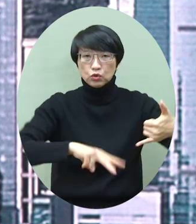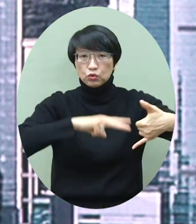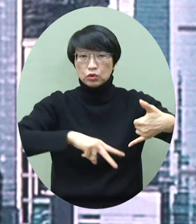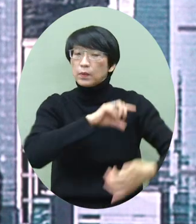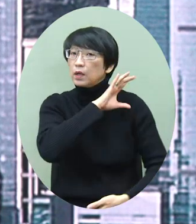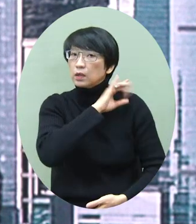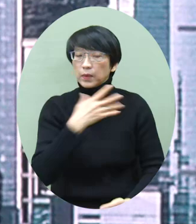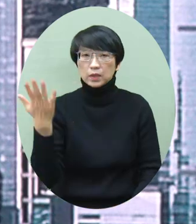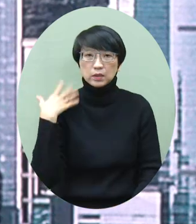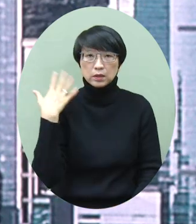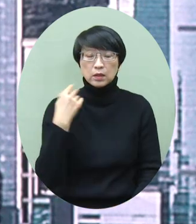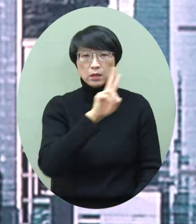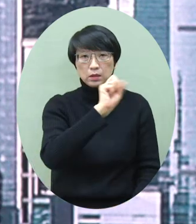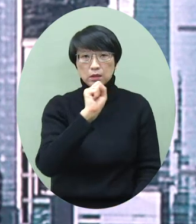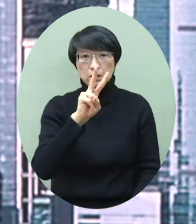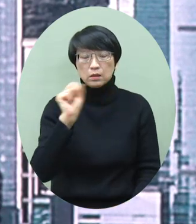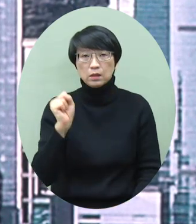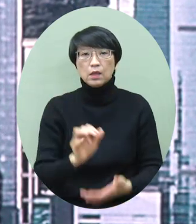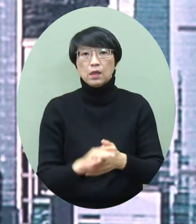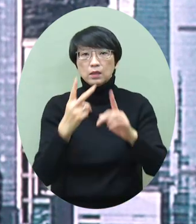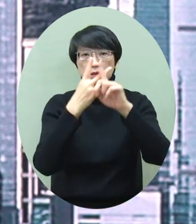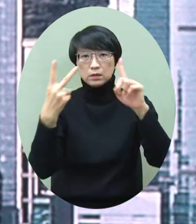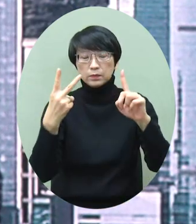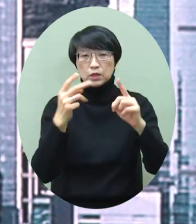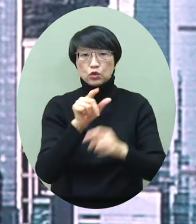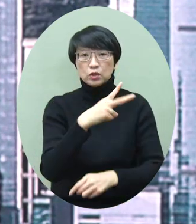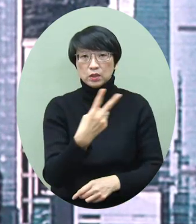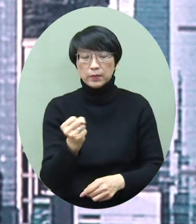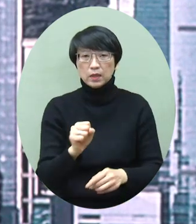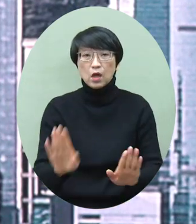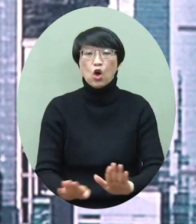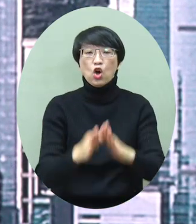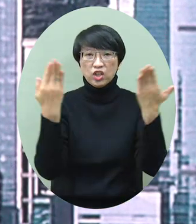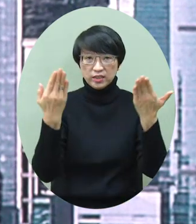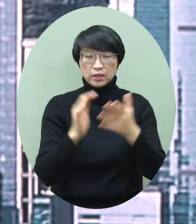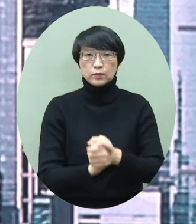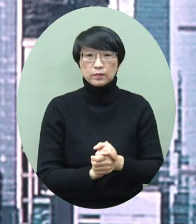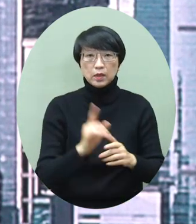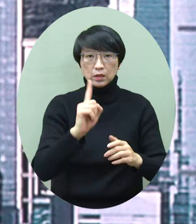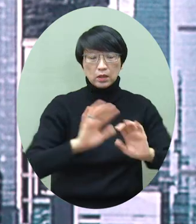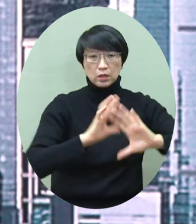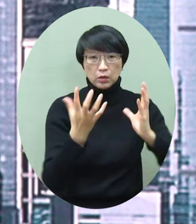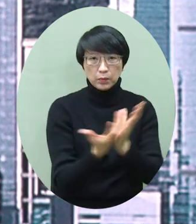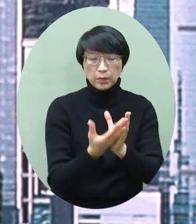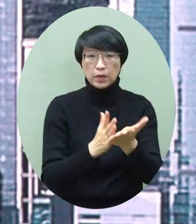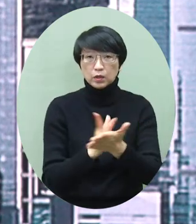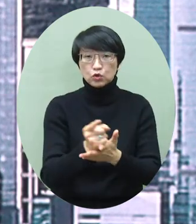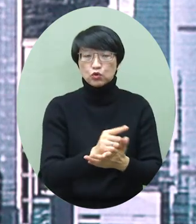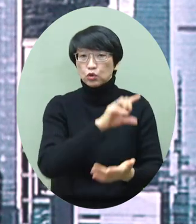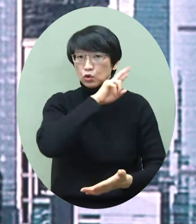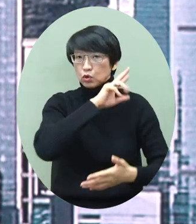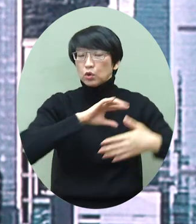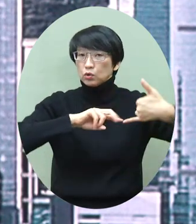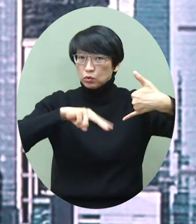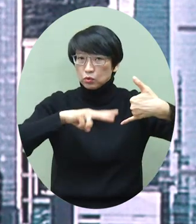劃咧喺舊年嘅12月22日正式全面實施。第一批嘅指定酒店咧，總共有